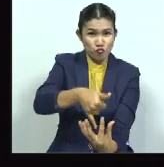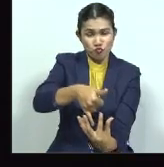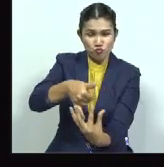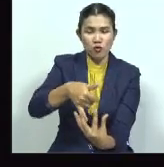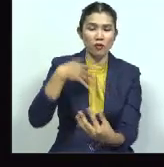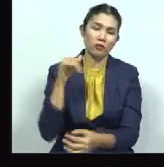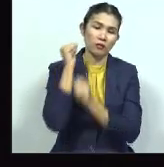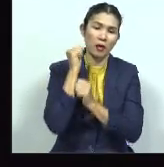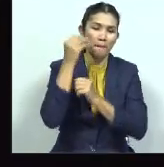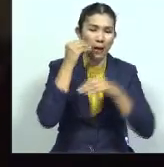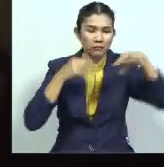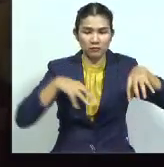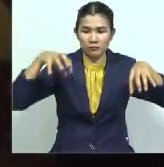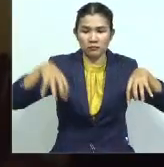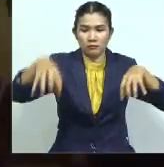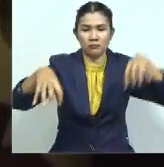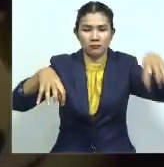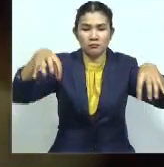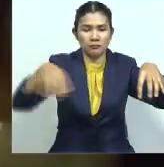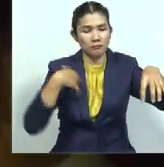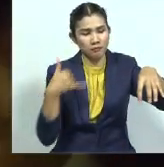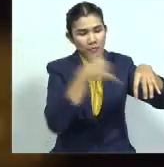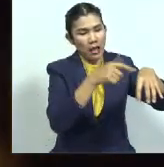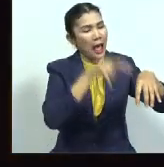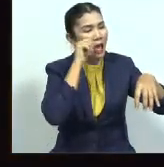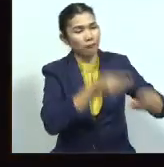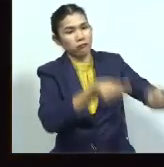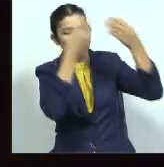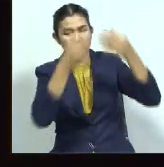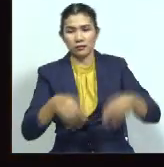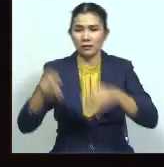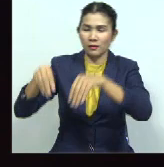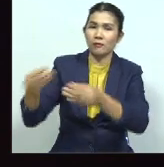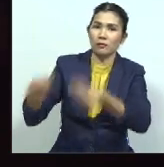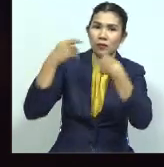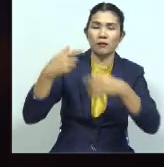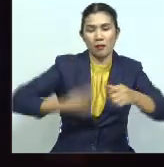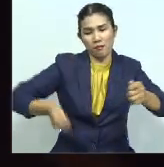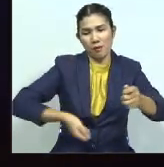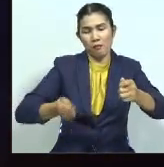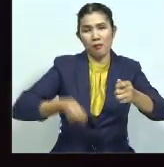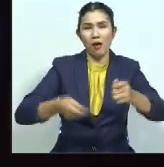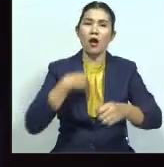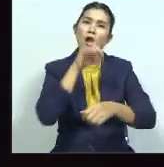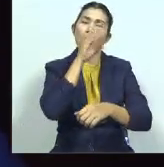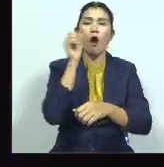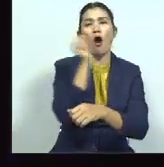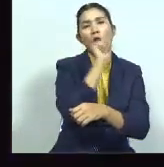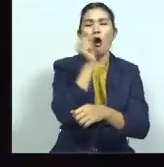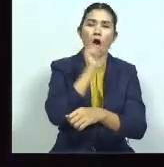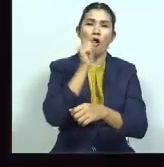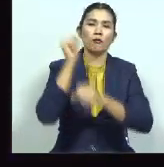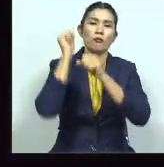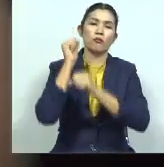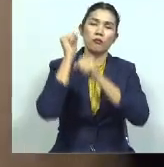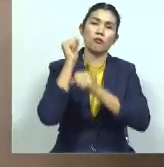หมู่บ้านนะคะมีขบวนแห่ก็จะมีคนตีกลองตีกลับตีคล้องหรือว่าตีฉิ่งแล้วก็ร่วมกันร้องเพลง